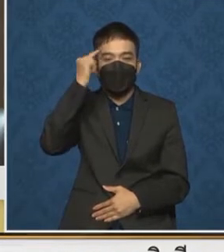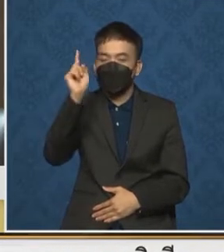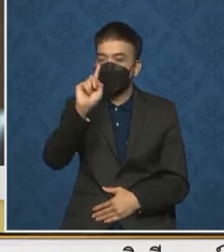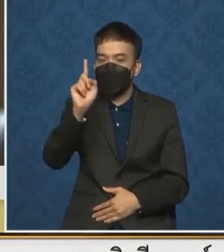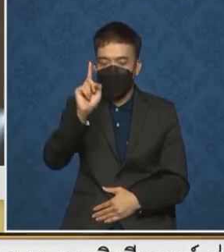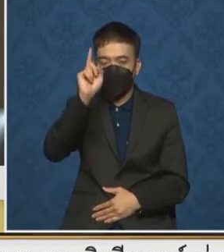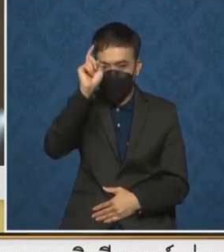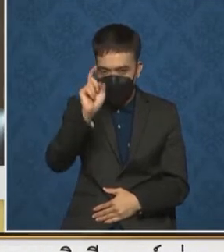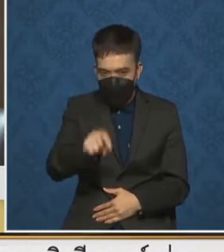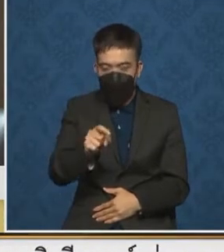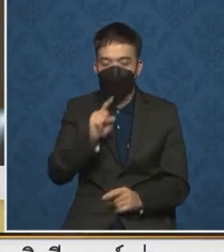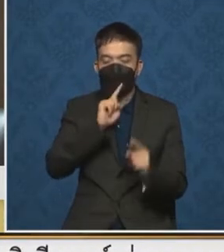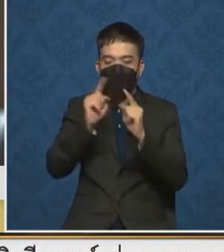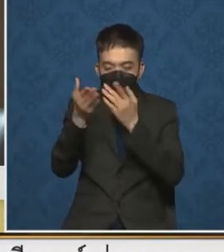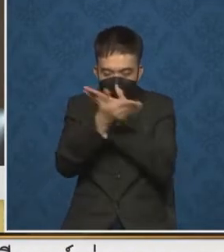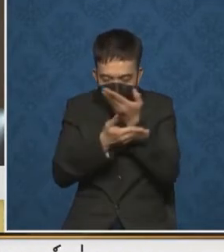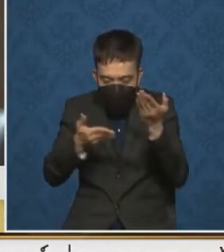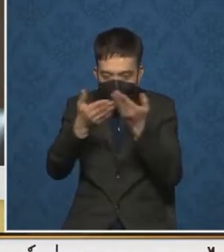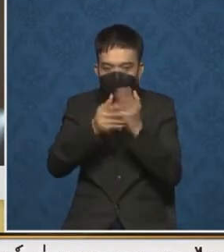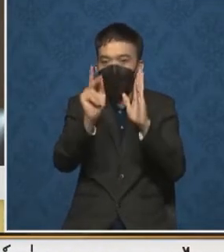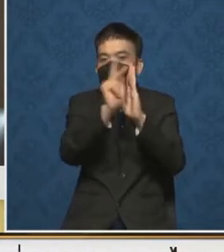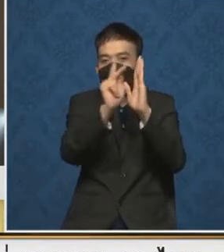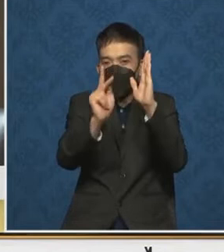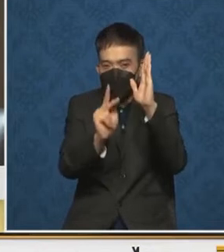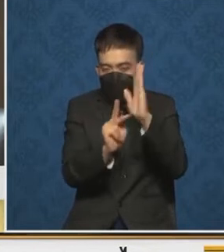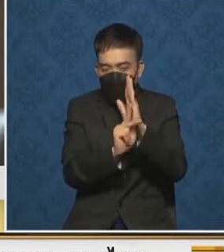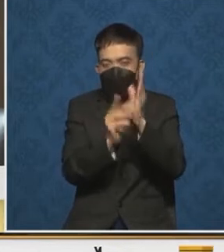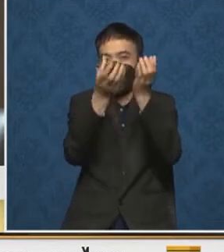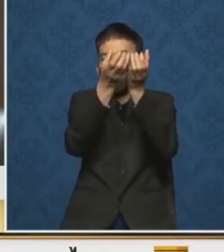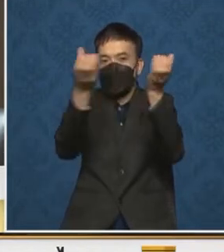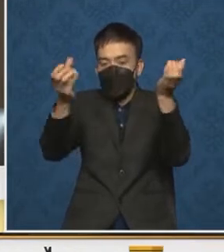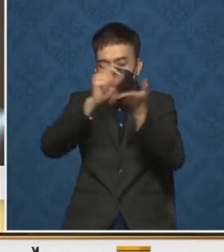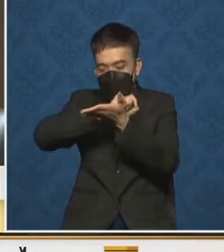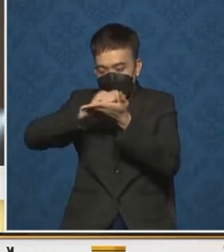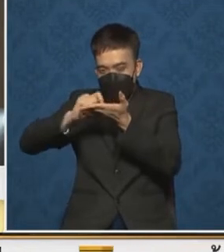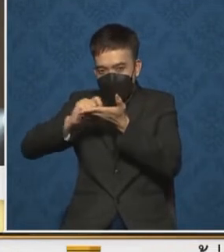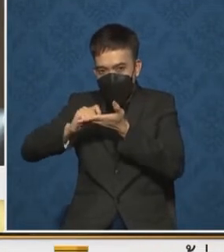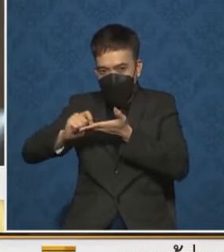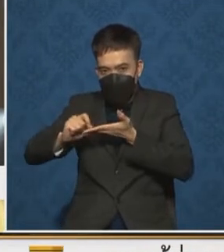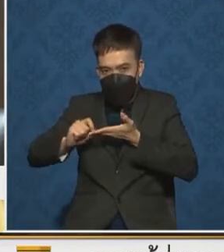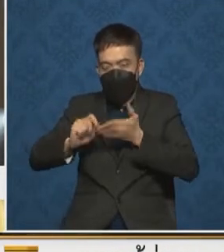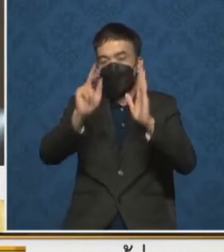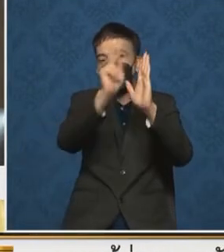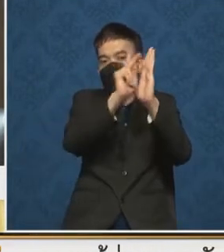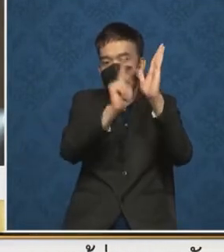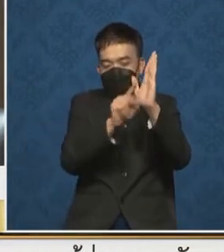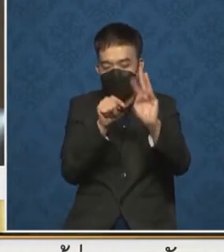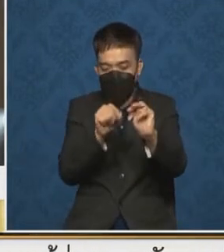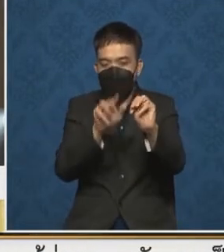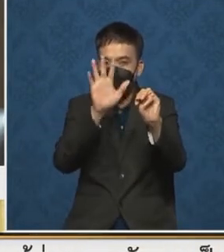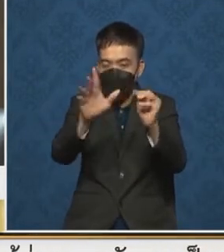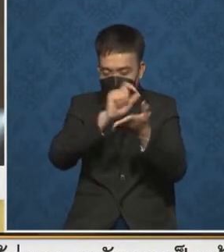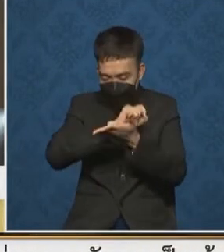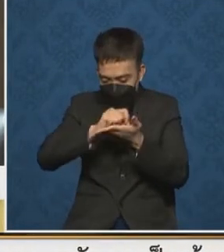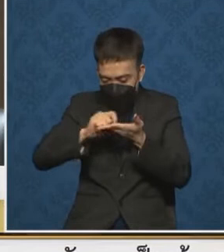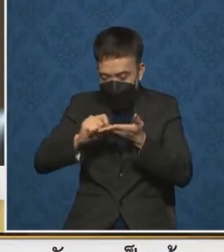เราจะต้องมจนากฎหมายรัฐธรนูลเป็กฎหมายรายรกษอษรกฎหมายรฐธมนูในมาตา 5เราเขียนไ้ชัด